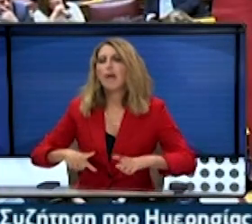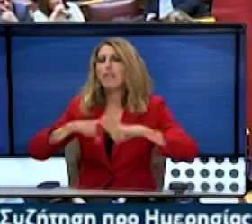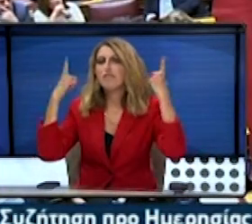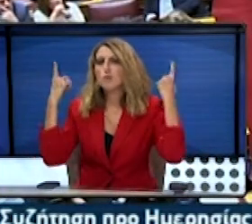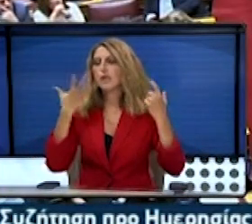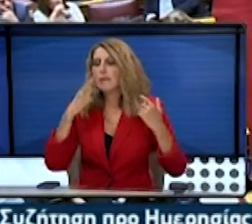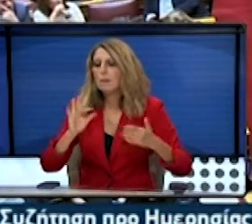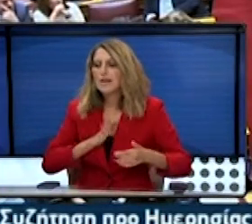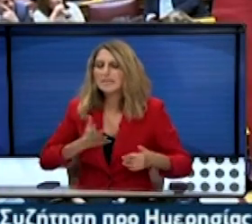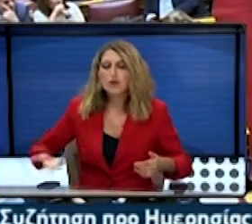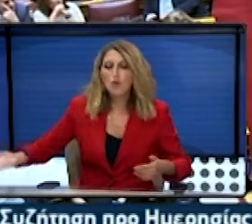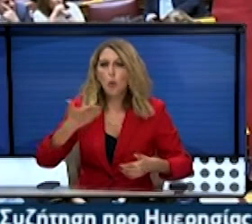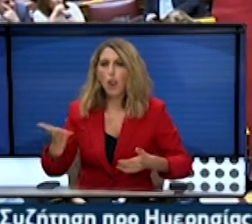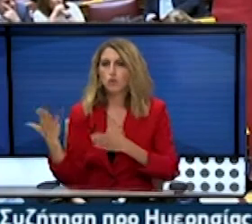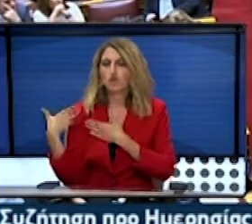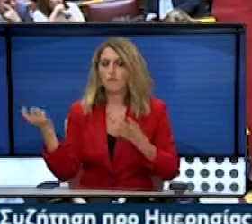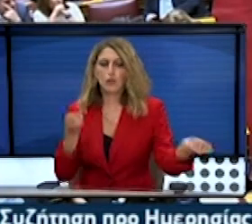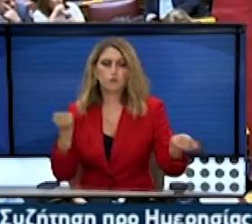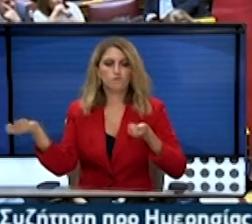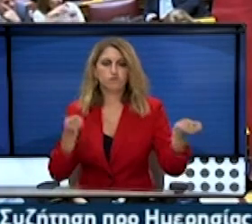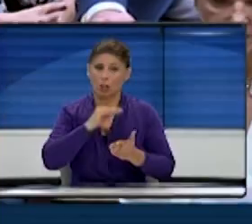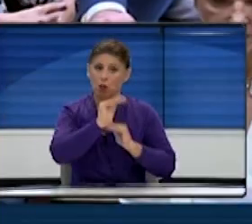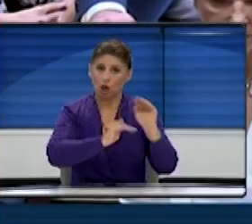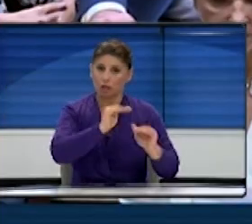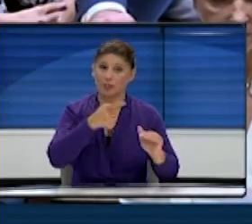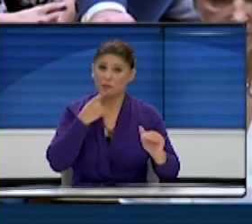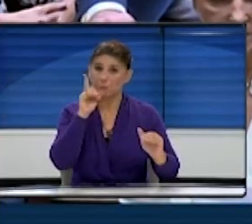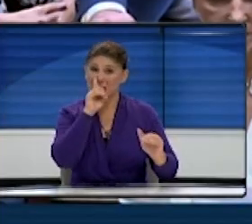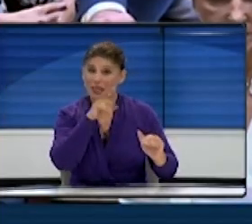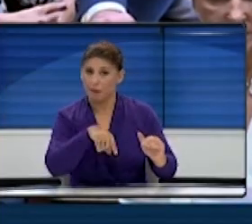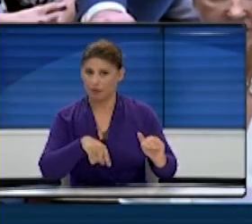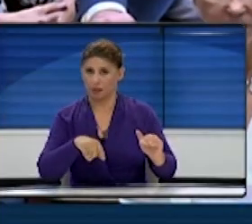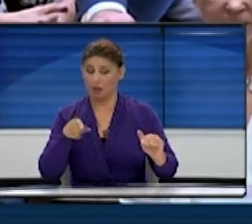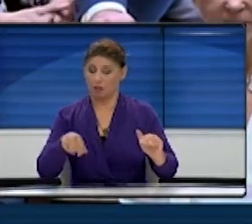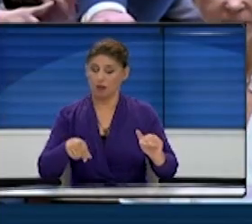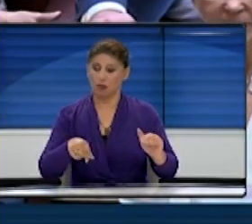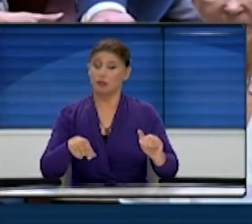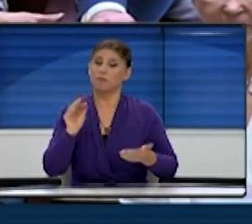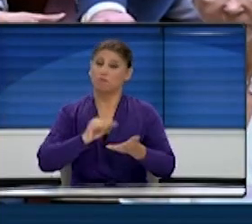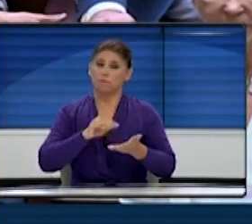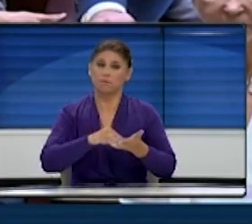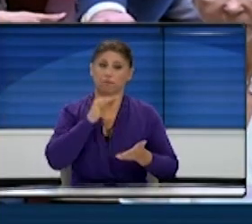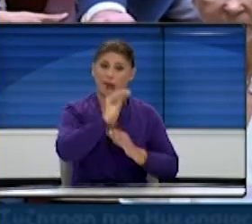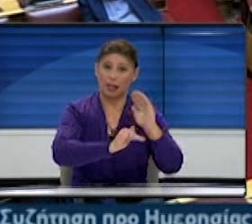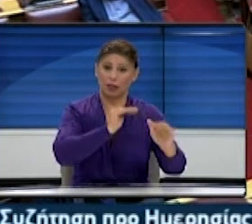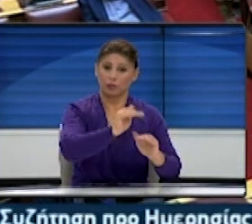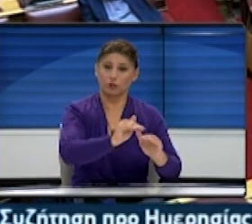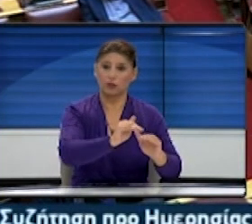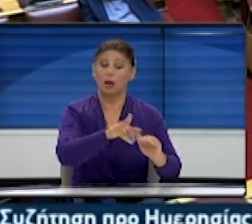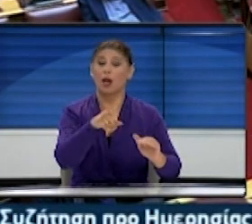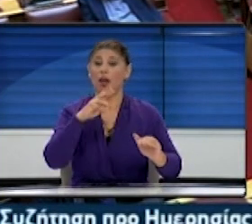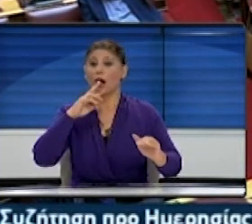Όλα τα θέματα είναι σημαντικά και οι εκλογές θα κριθούν, κατά τη γνώμη μου, σε όλα τα πεδία. Θα είναι μια αντιπαράθεση εφόλης της